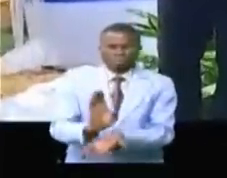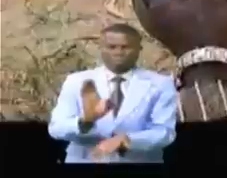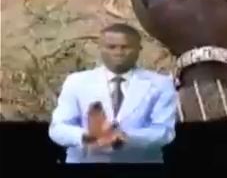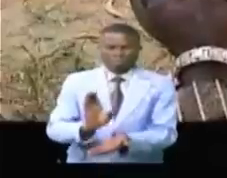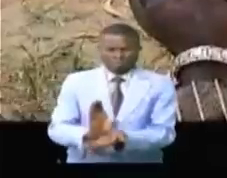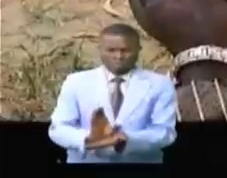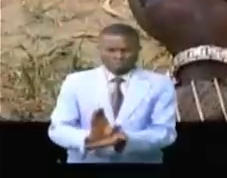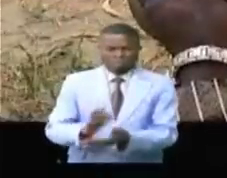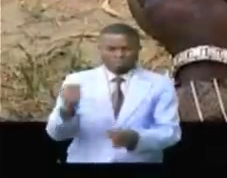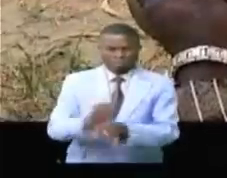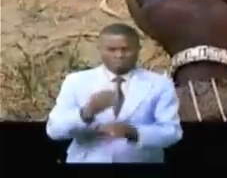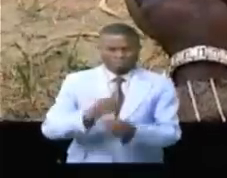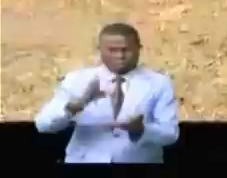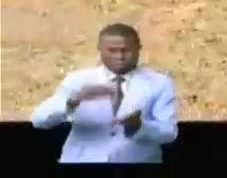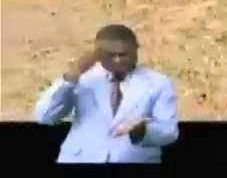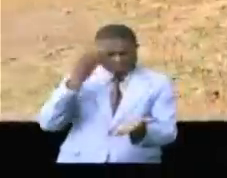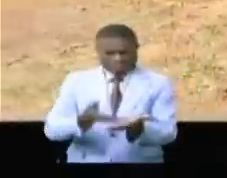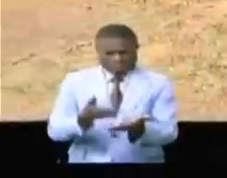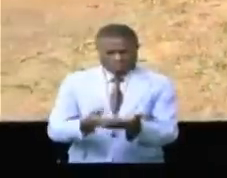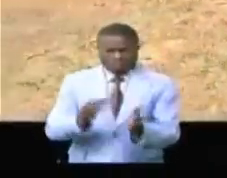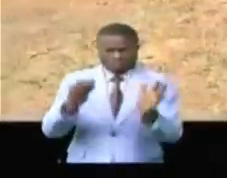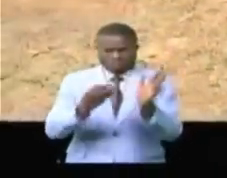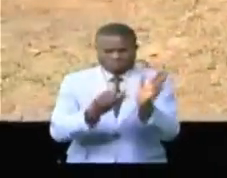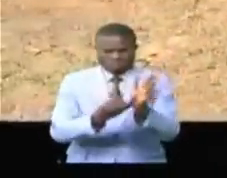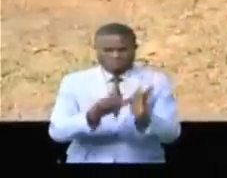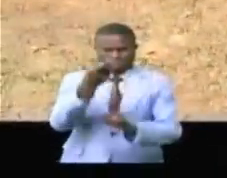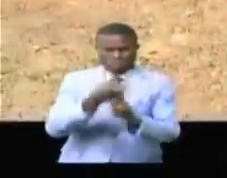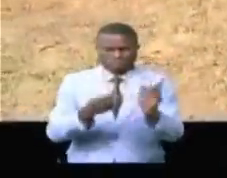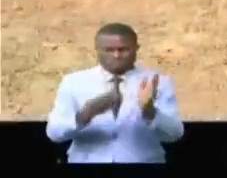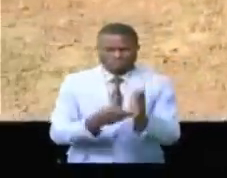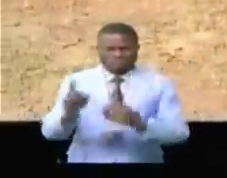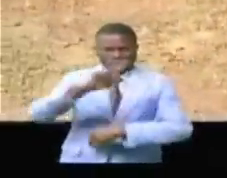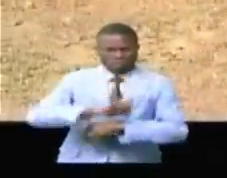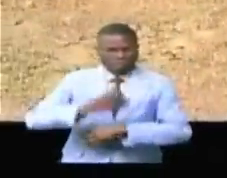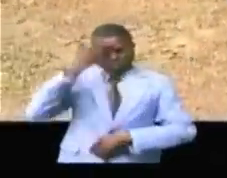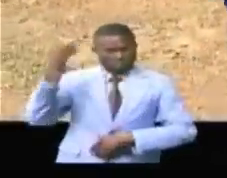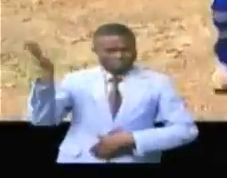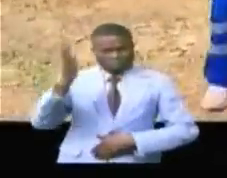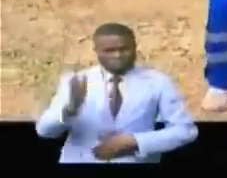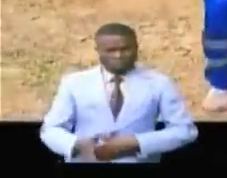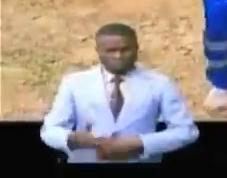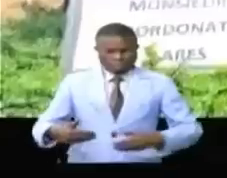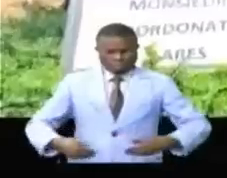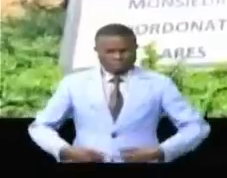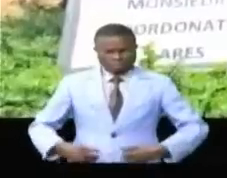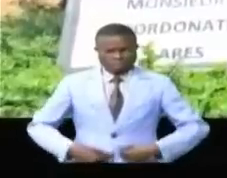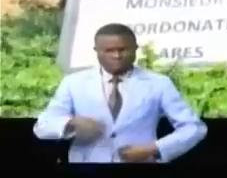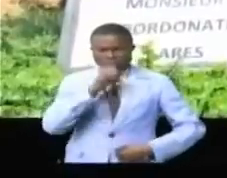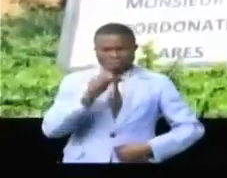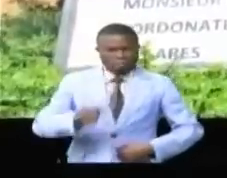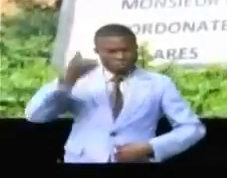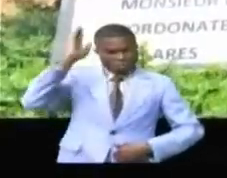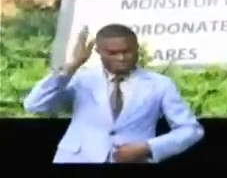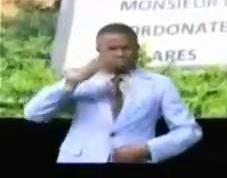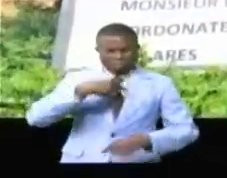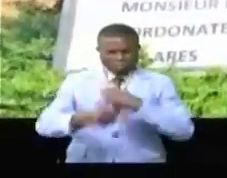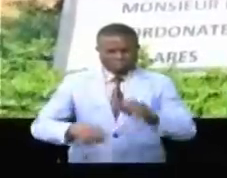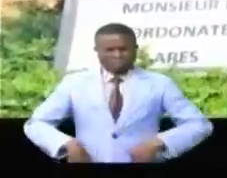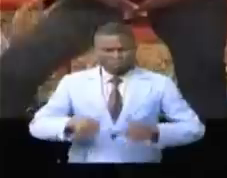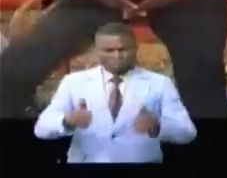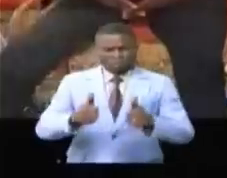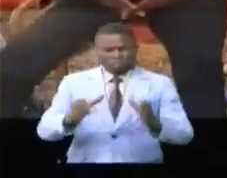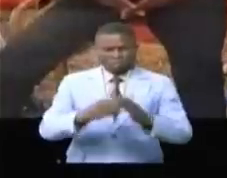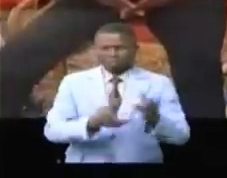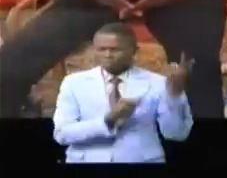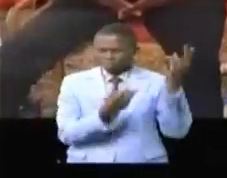certification de métier appris. Le 7 septembre, c'est donc un jour inoubliable pour ces ex-Kuluna qui ont repris la vie normale avec une